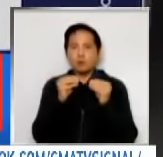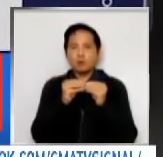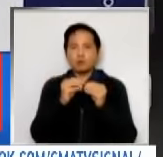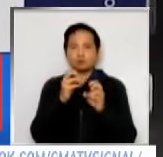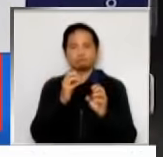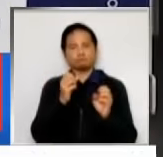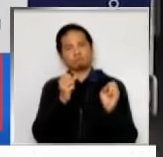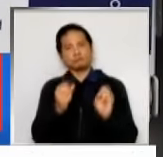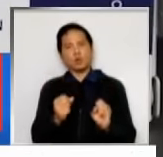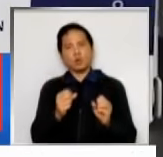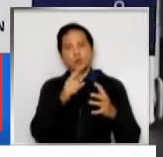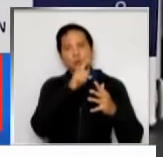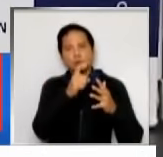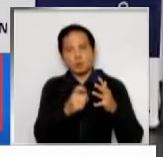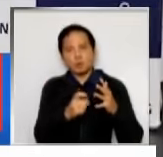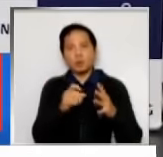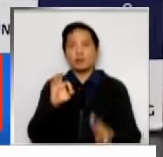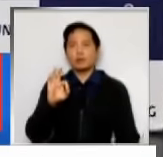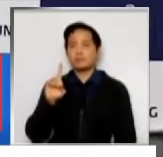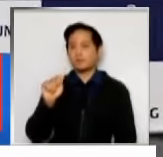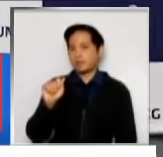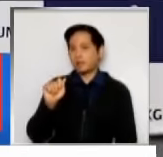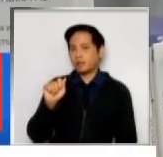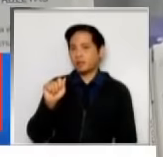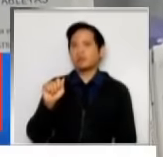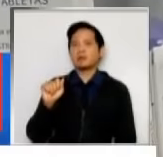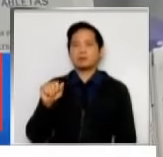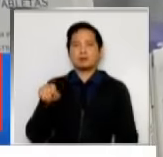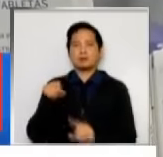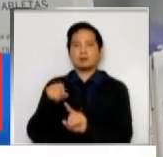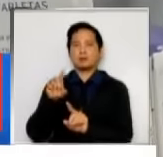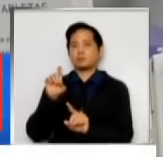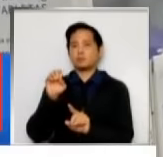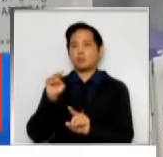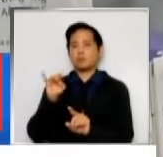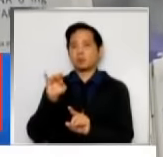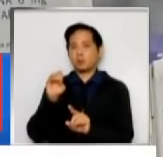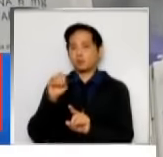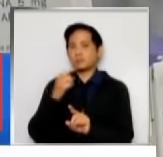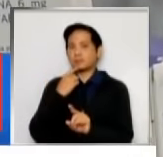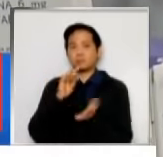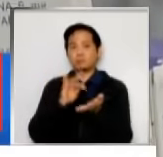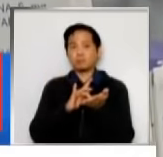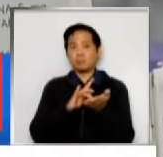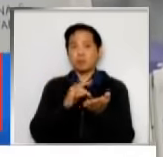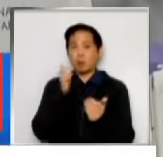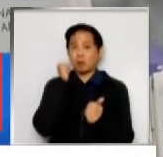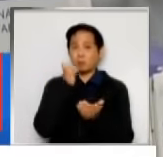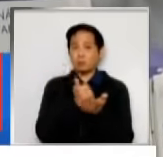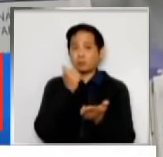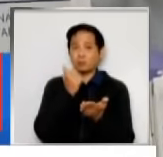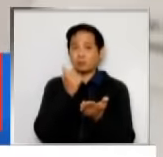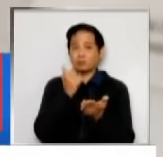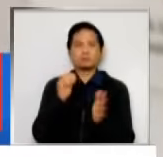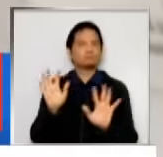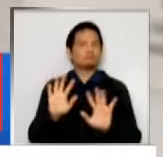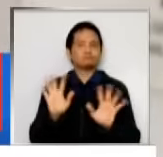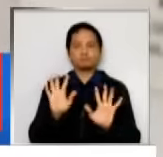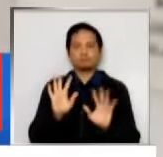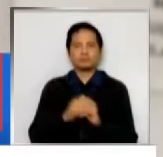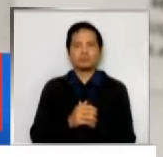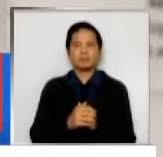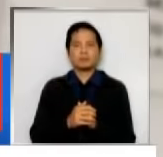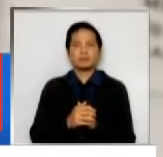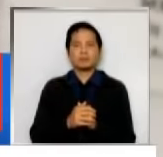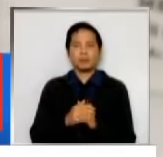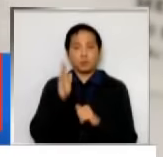sinabi ni FDA Director General Eric Domingo na hindi aprobadong gamot para sa viral infection ng ivermectin. Ginagamit lang daw ito para